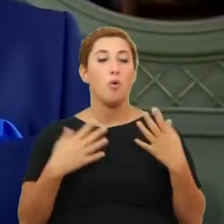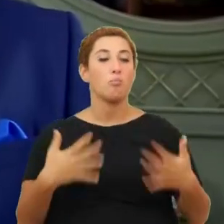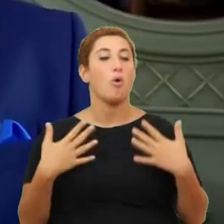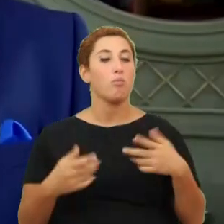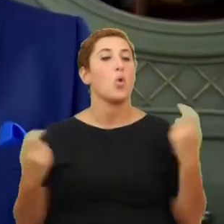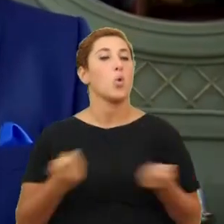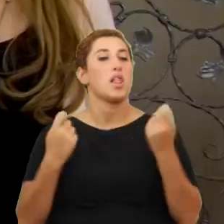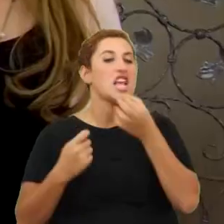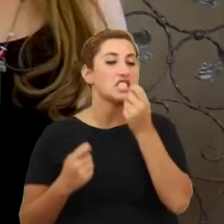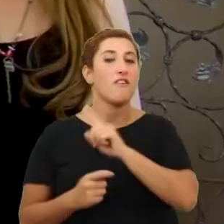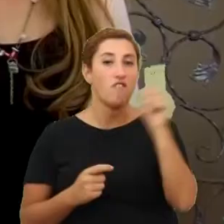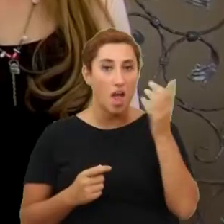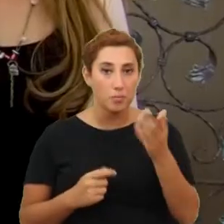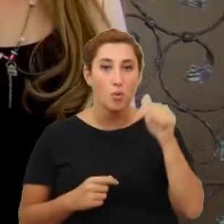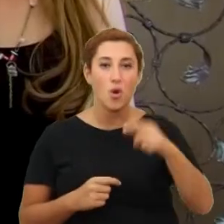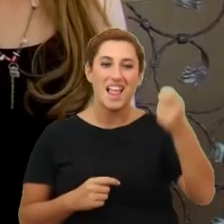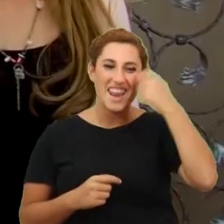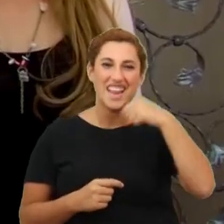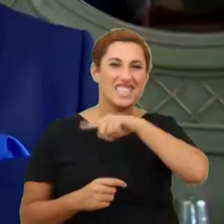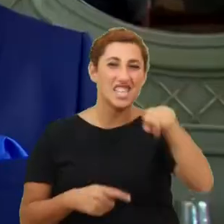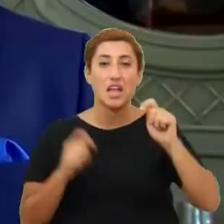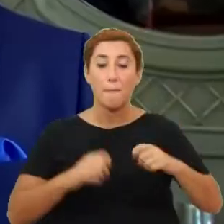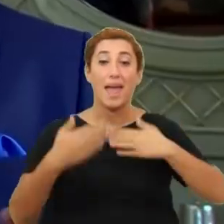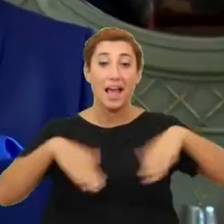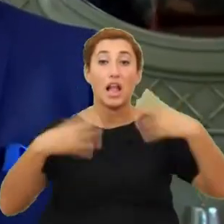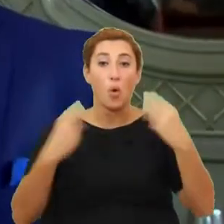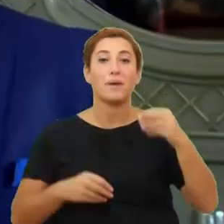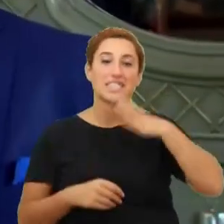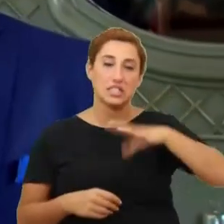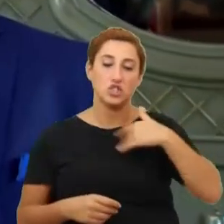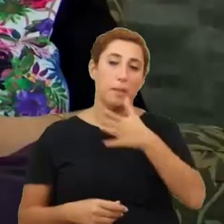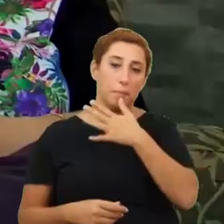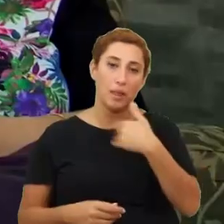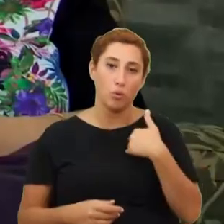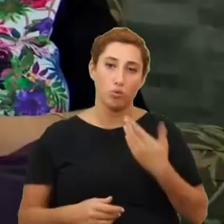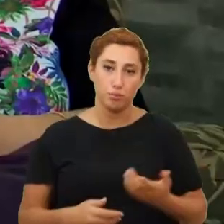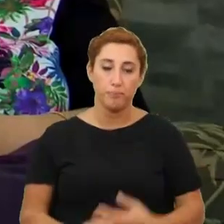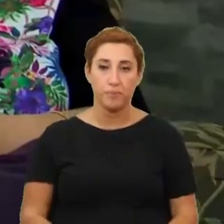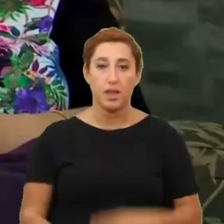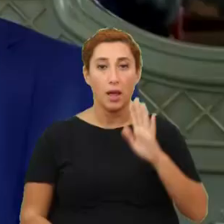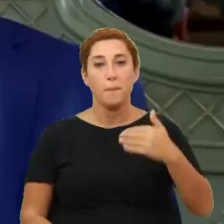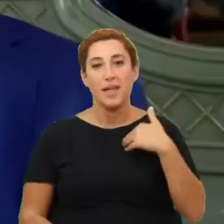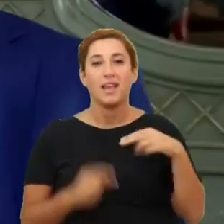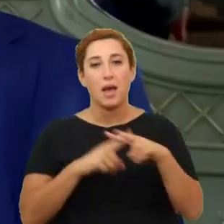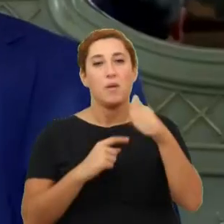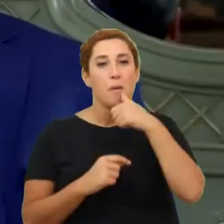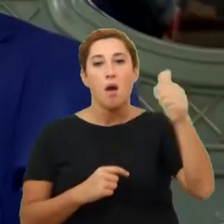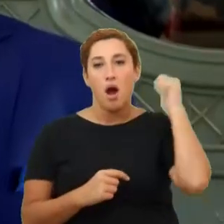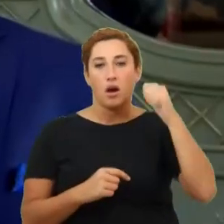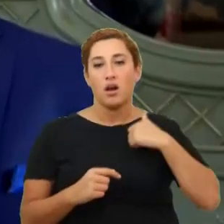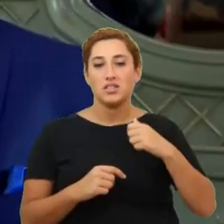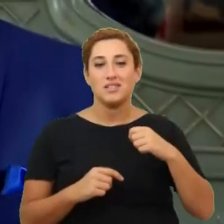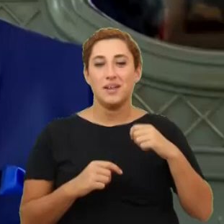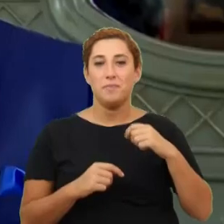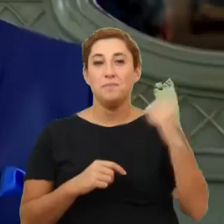kullanmama izin vermeyeceğini, böyle rezilce şeyler yapmamı engellemek isteyeceğini biliyordum. Ben de Kemal babamın arkasından